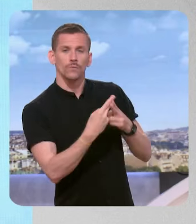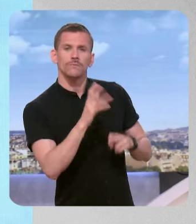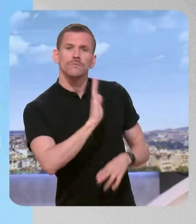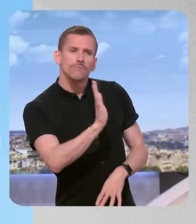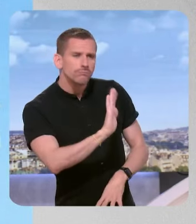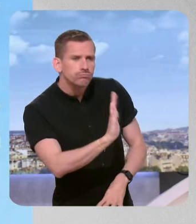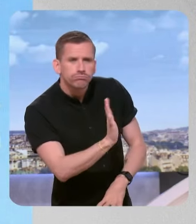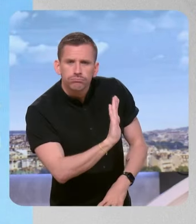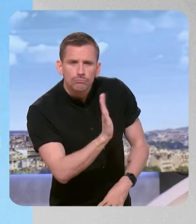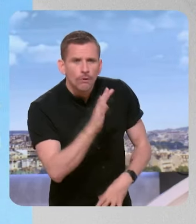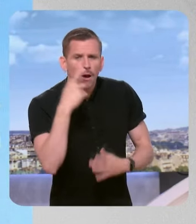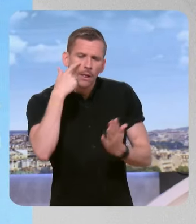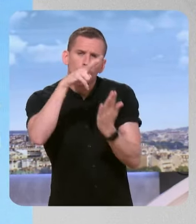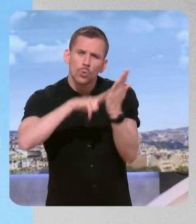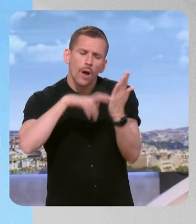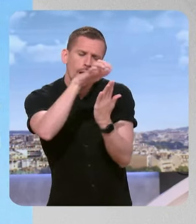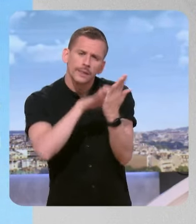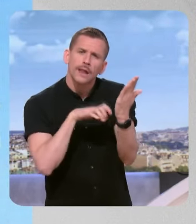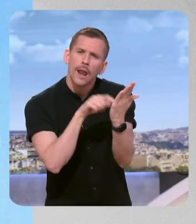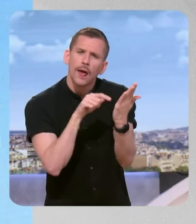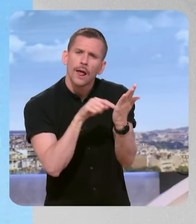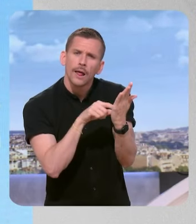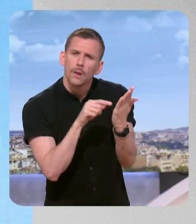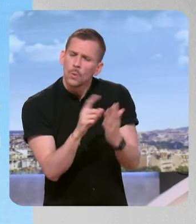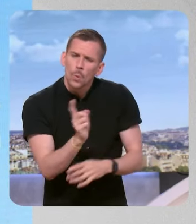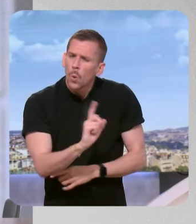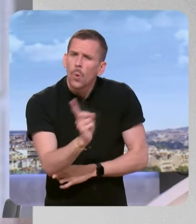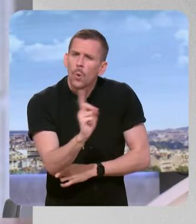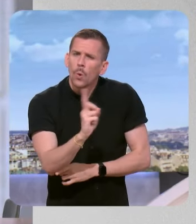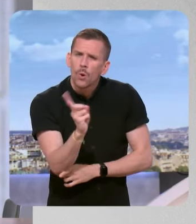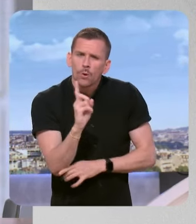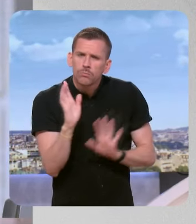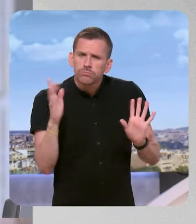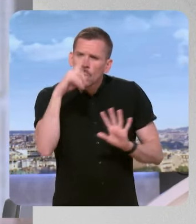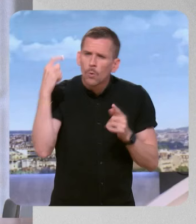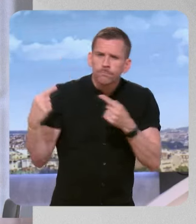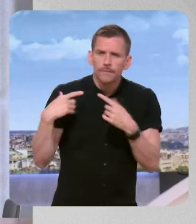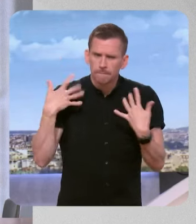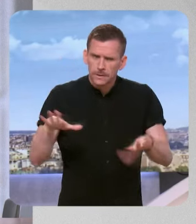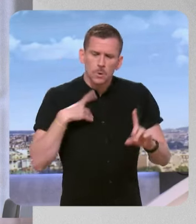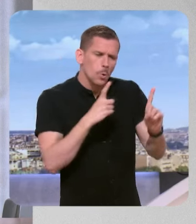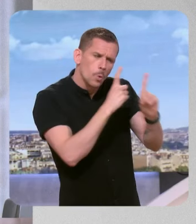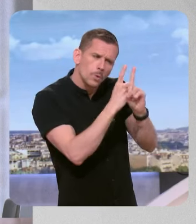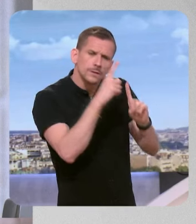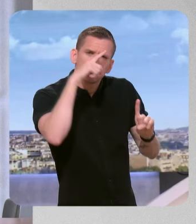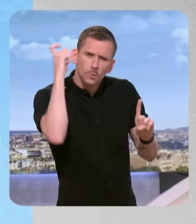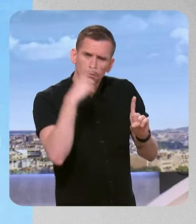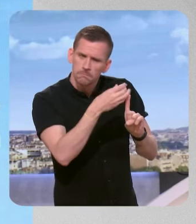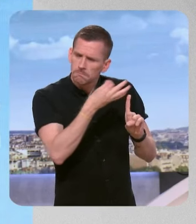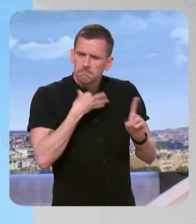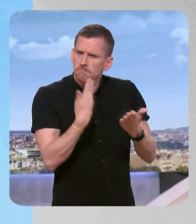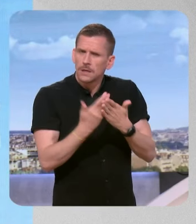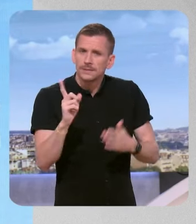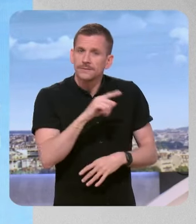je l'ai lu bien avant que vous receviez cette interview sans doute et je l'ai vu il y a quelques jours non non c'est pas ce qu'il dit il dit qu'il est sorti de la politique